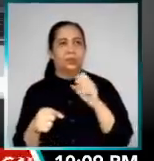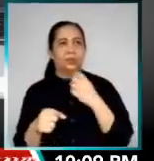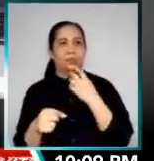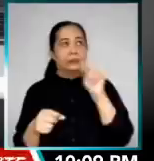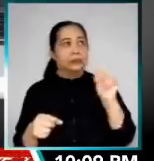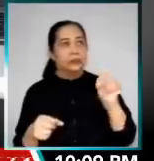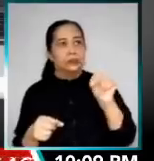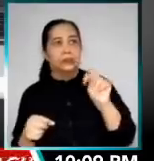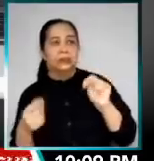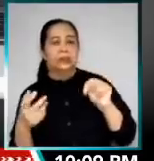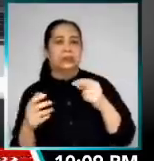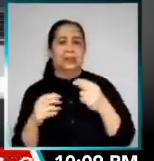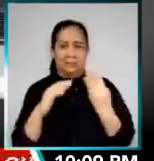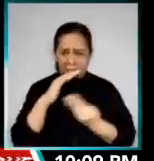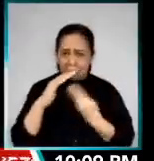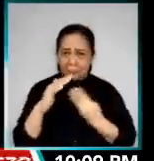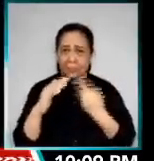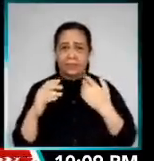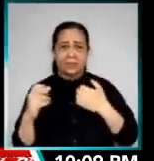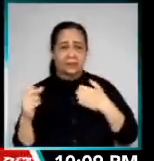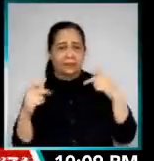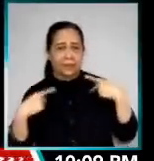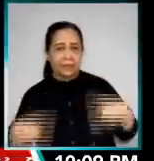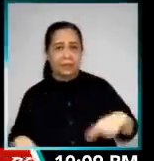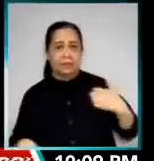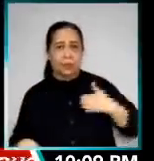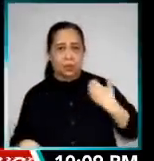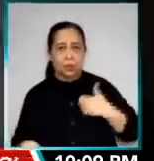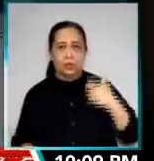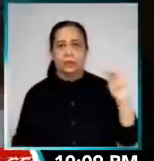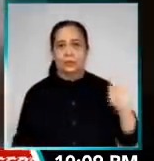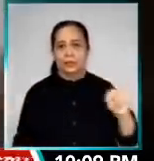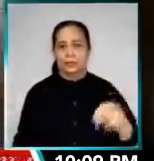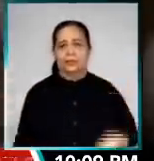basic physical emotional needs.